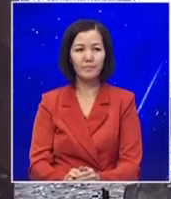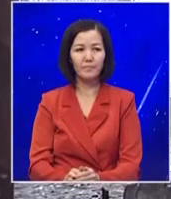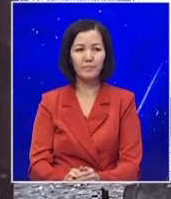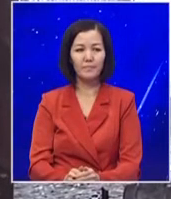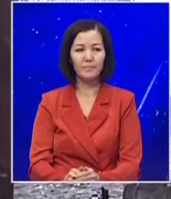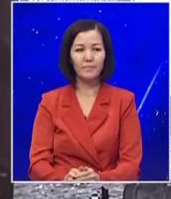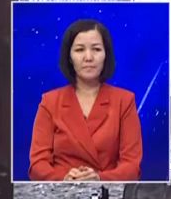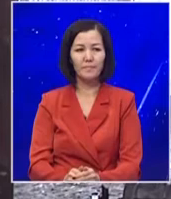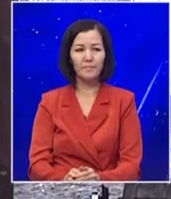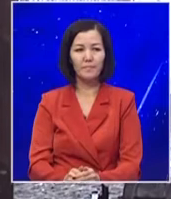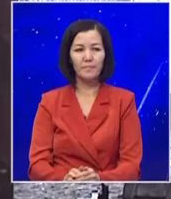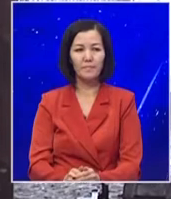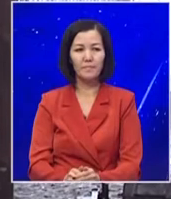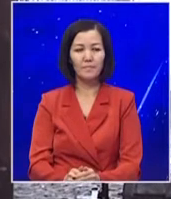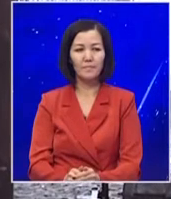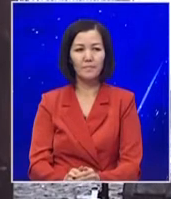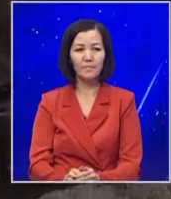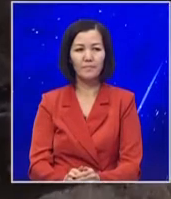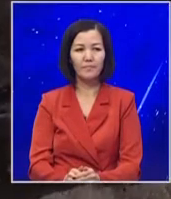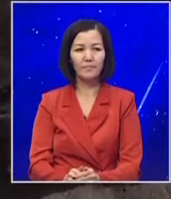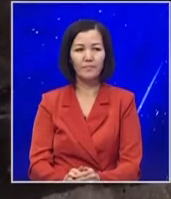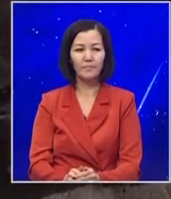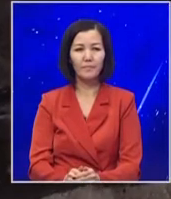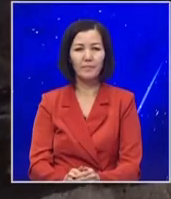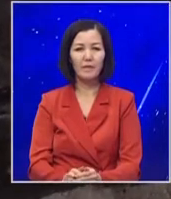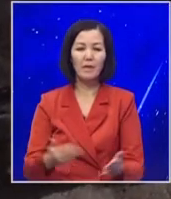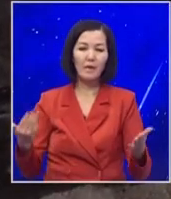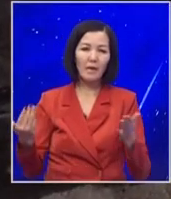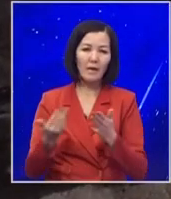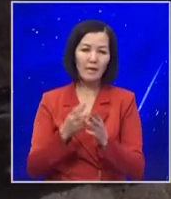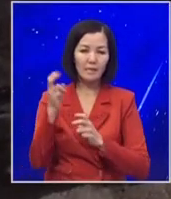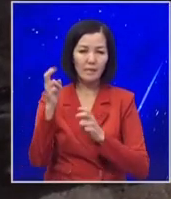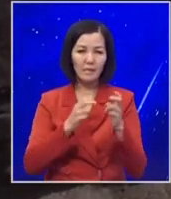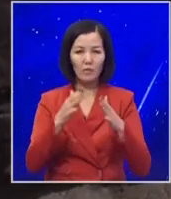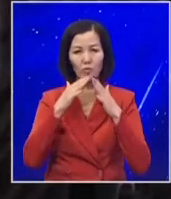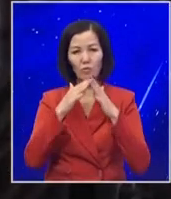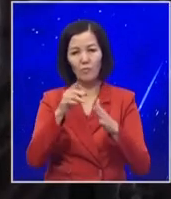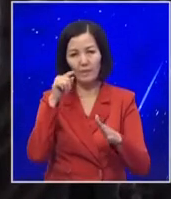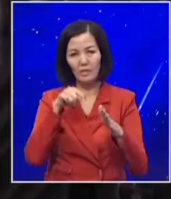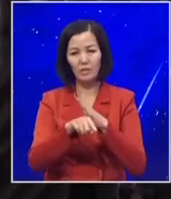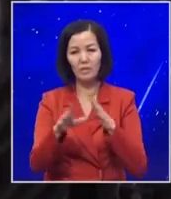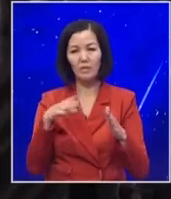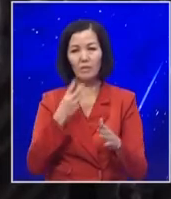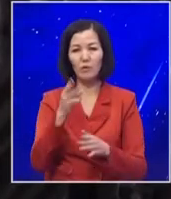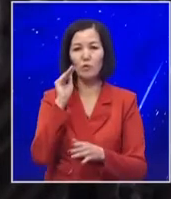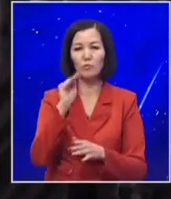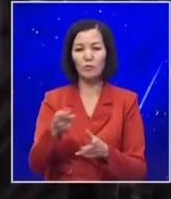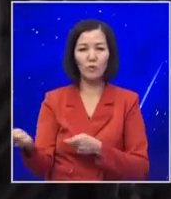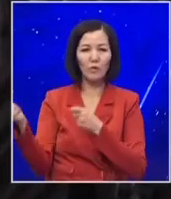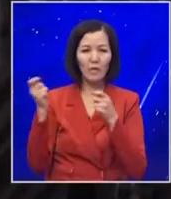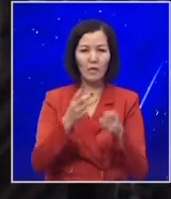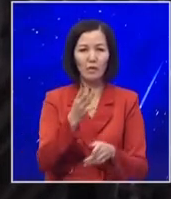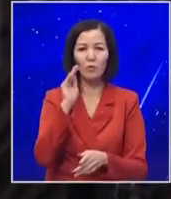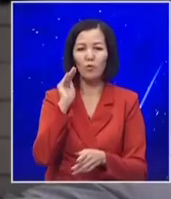Бұл Бразилиядан көксуға жеткен қамыс қантының шикізаты. Әзірге зауыт қоймасында сақталады. 3000 тоннасы келген,